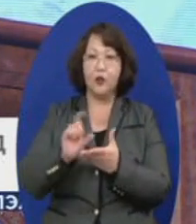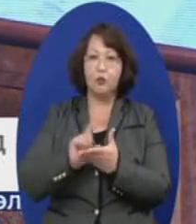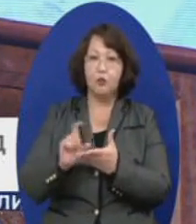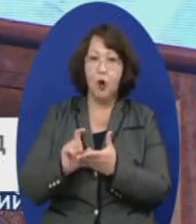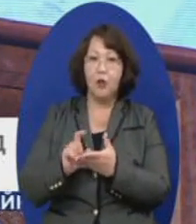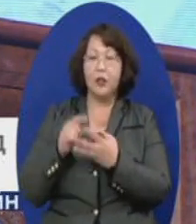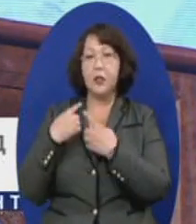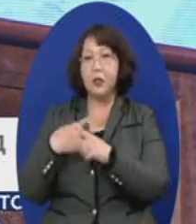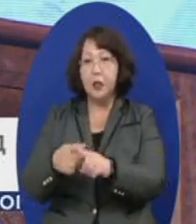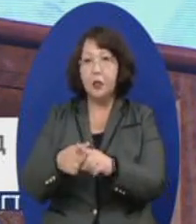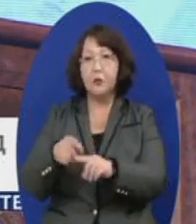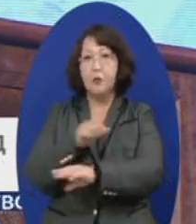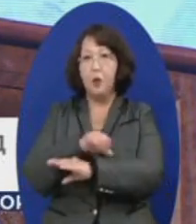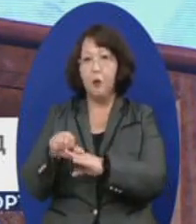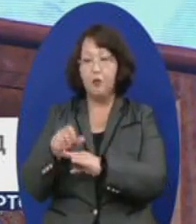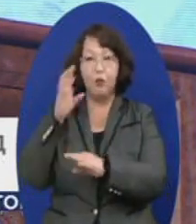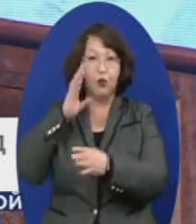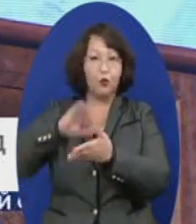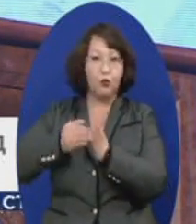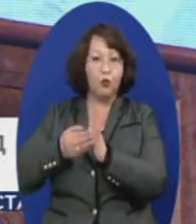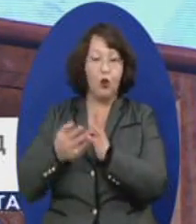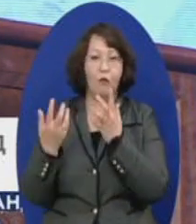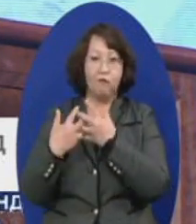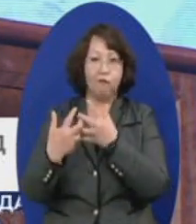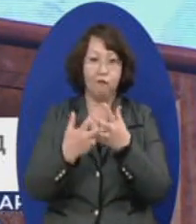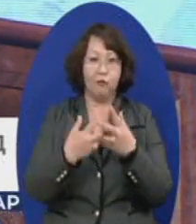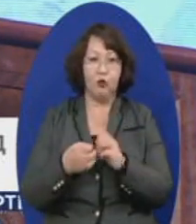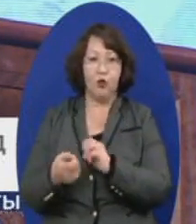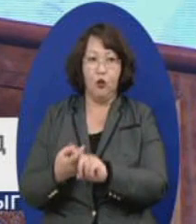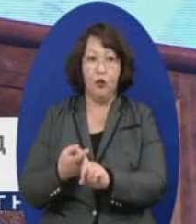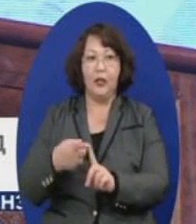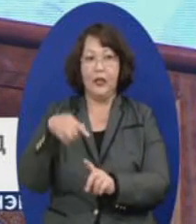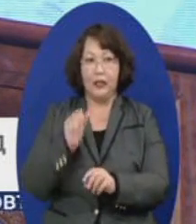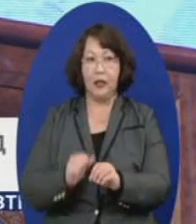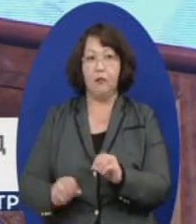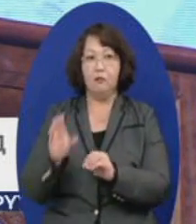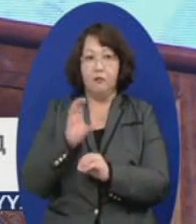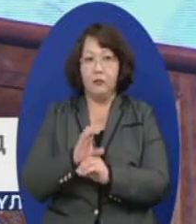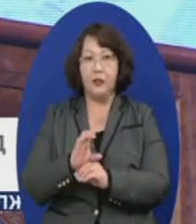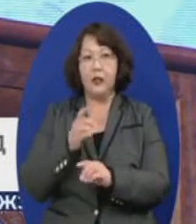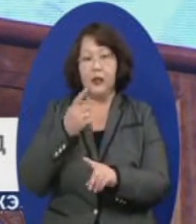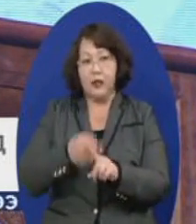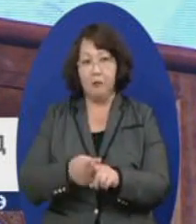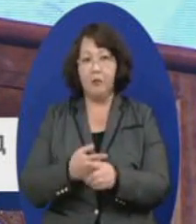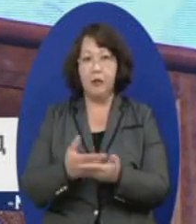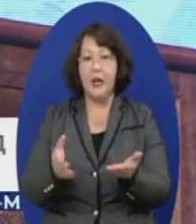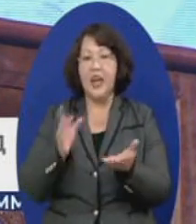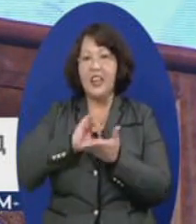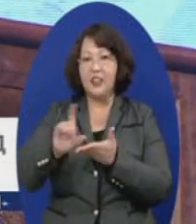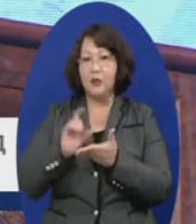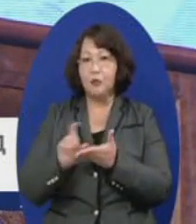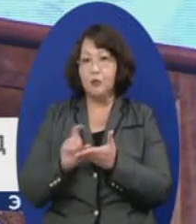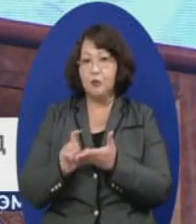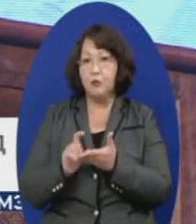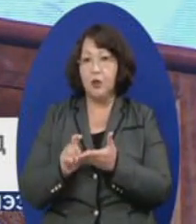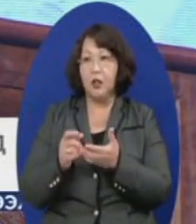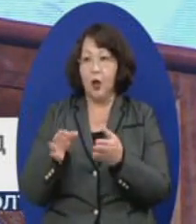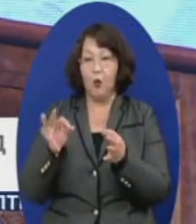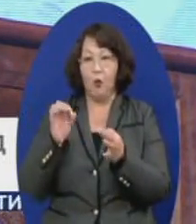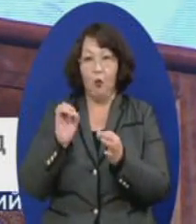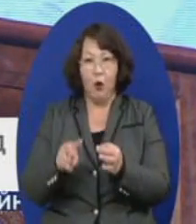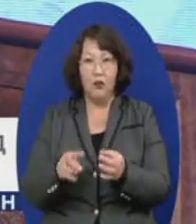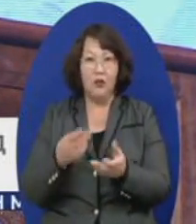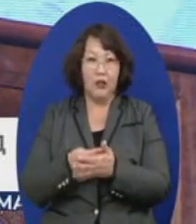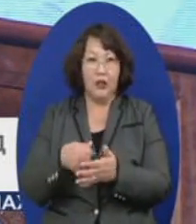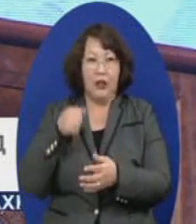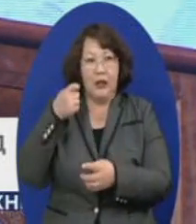энэ бонтуудын бодлоготой уялдуулна. Цалингаа нэмжтэй олгоно гэдэгтэйгээр яг үүнтэй асуудал үүсэхгүй. Одоо нөгөө нэг юм экспорт нэгдэхгүй.